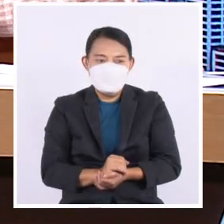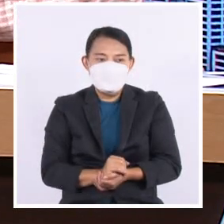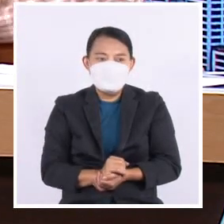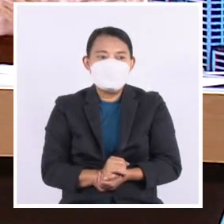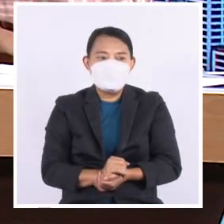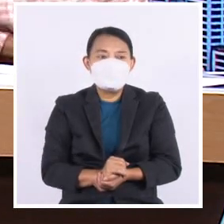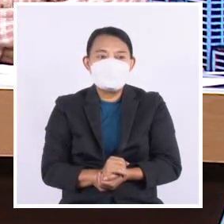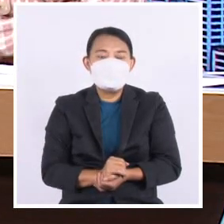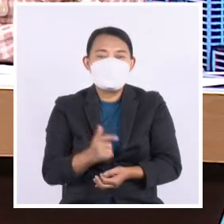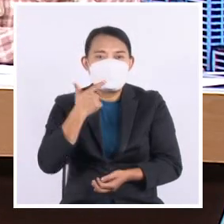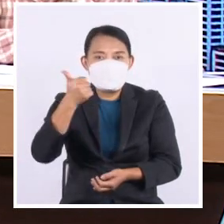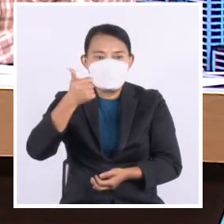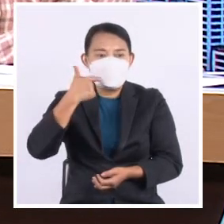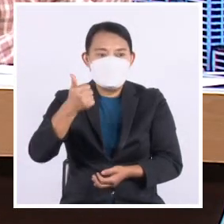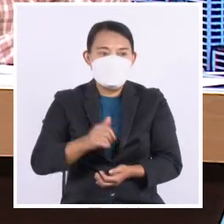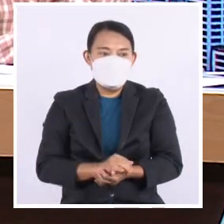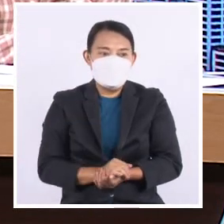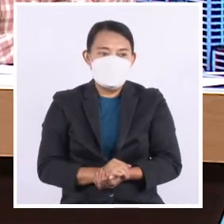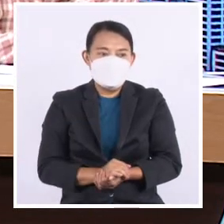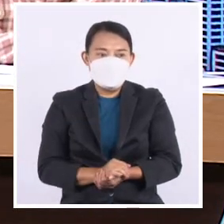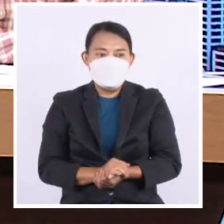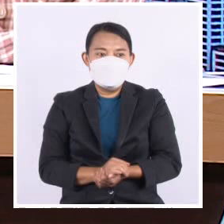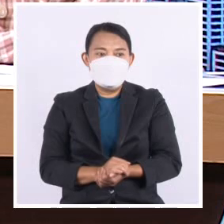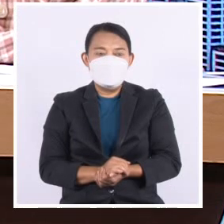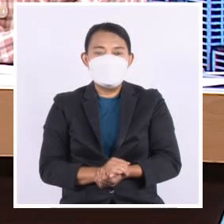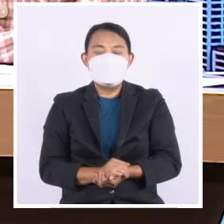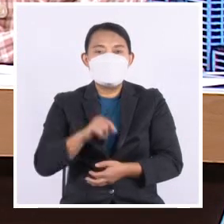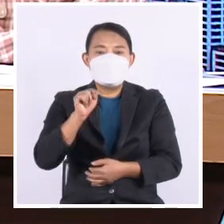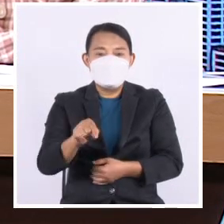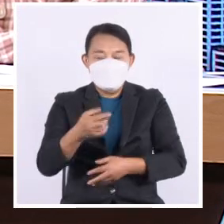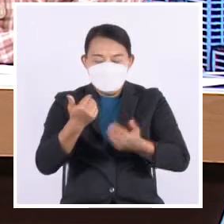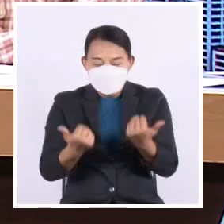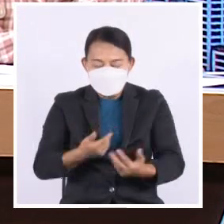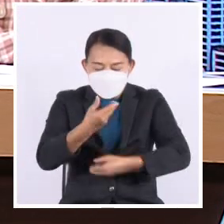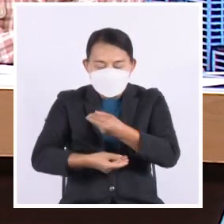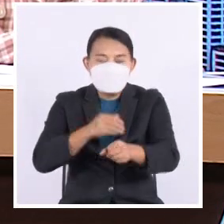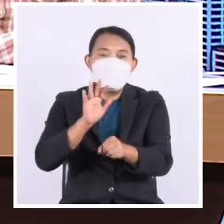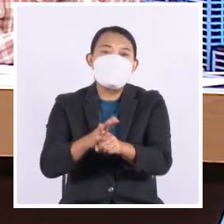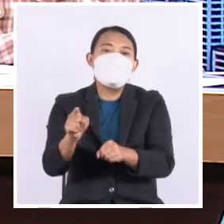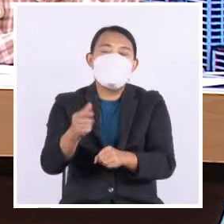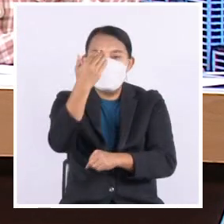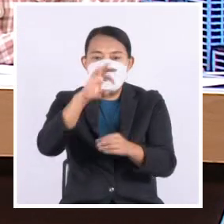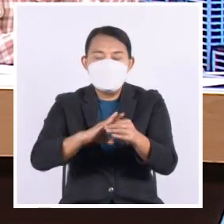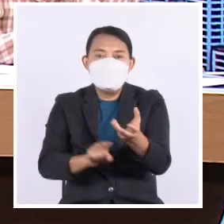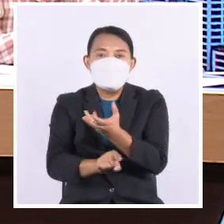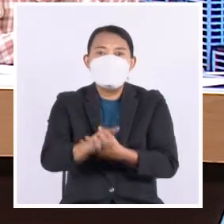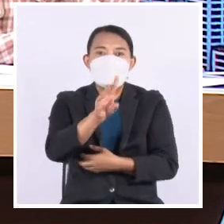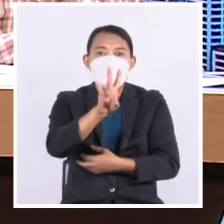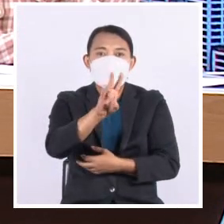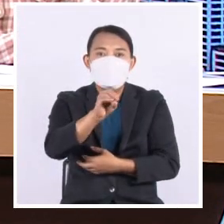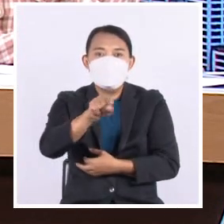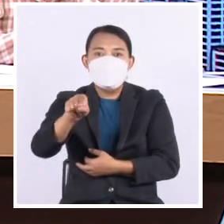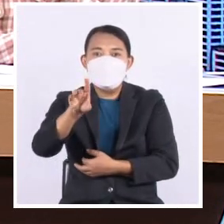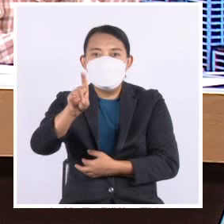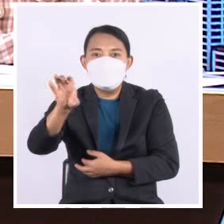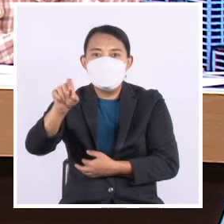ไม่ใช่ค่ะอร่อย ทีนี้ตอนนี้ที่สวนของพี่จิ๋มนี่นะไม่พอขายแล้วนะขายกิโลกรัมละ70บาทถึง100บาทตอนนี้หมด